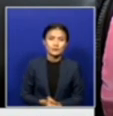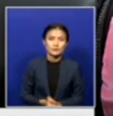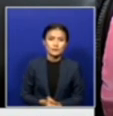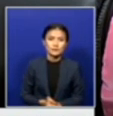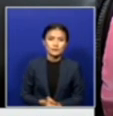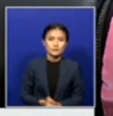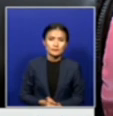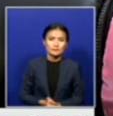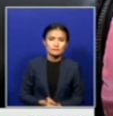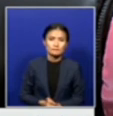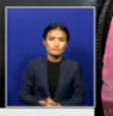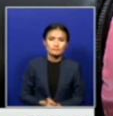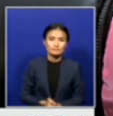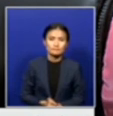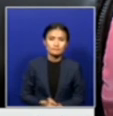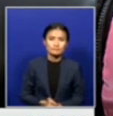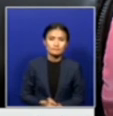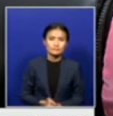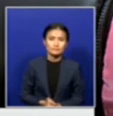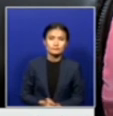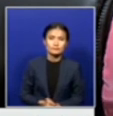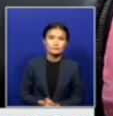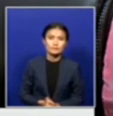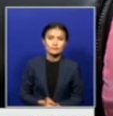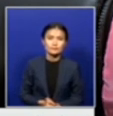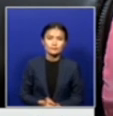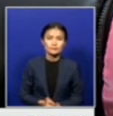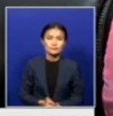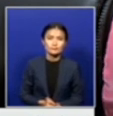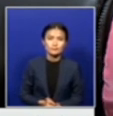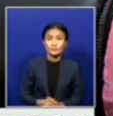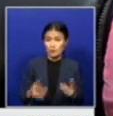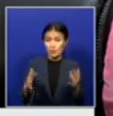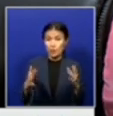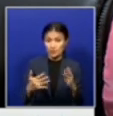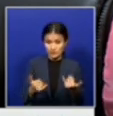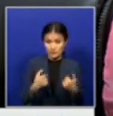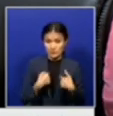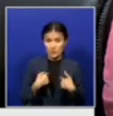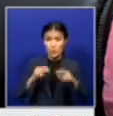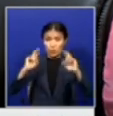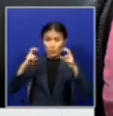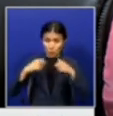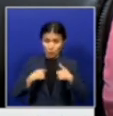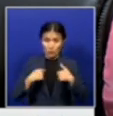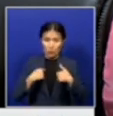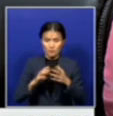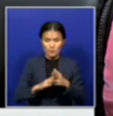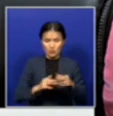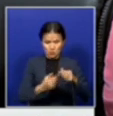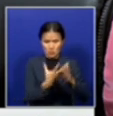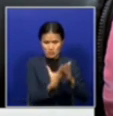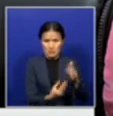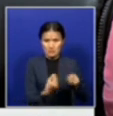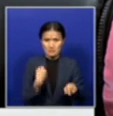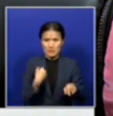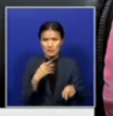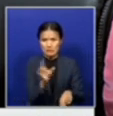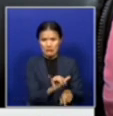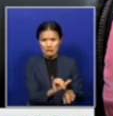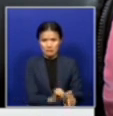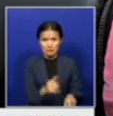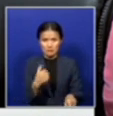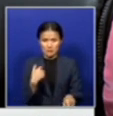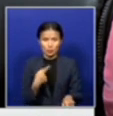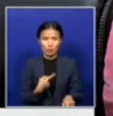และก็ทางพรรคเพื่อไทยมีความประสงค์จะอภิปรายไปหลายเรื่องแต่เดี๋ยวจะยกให้ท่านผู้อภิปรายท่านอื่นๆนะครับขึ้นม